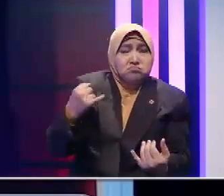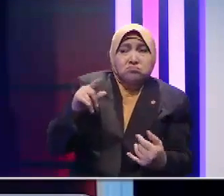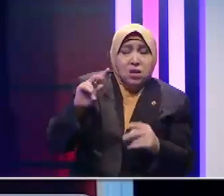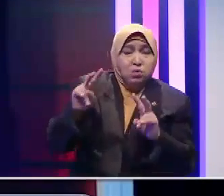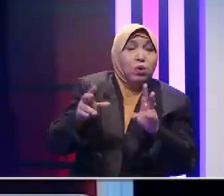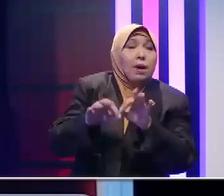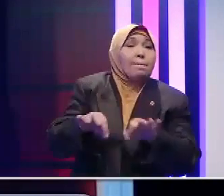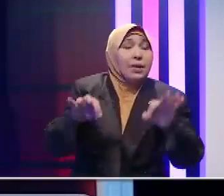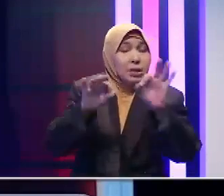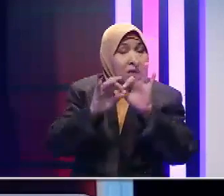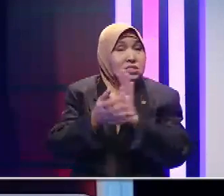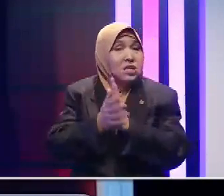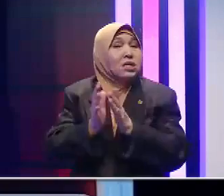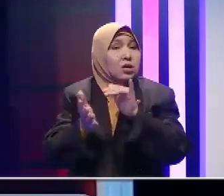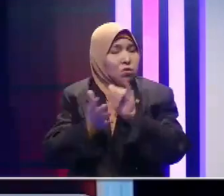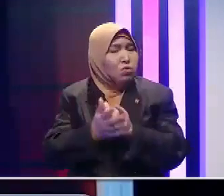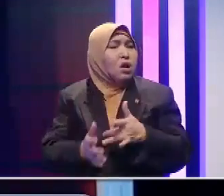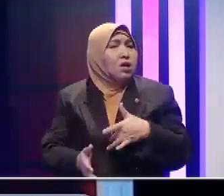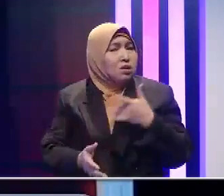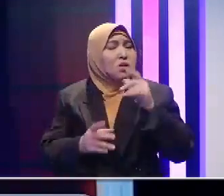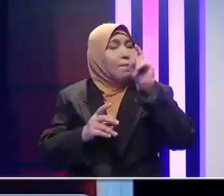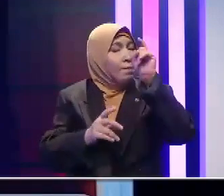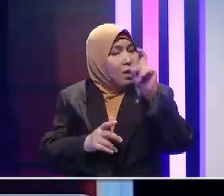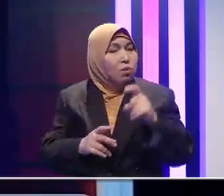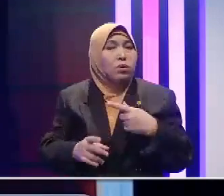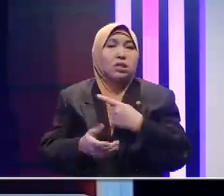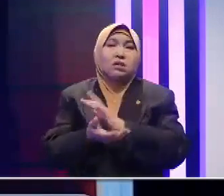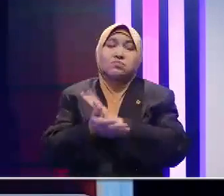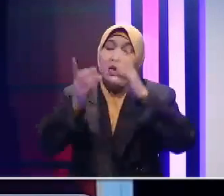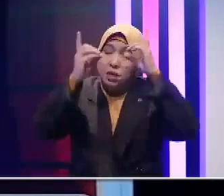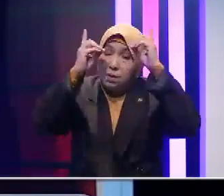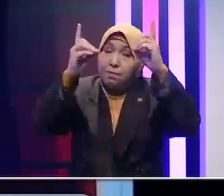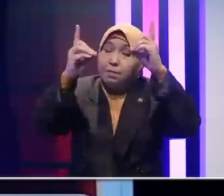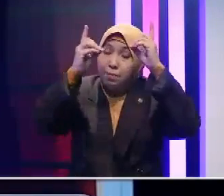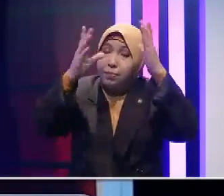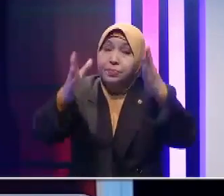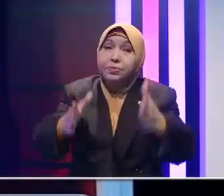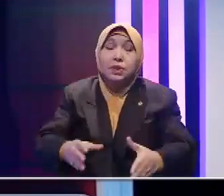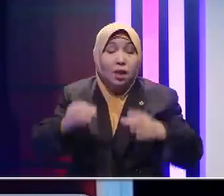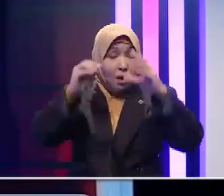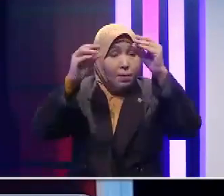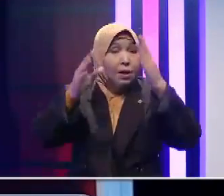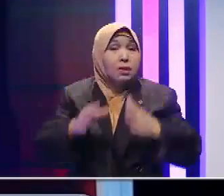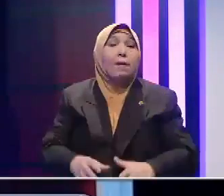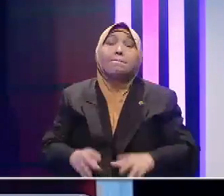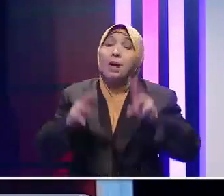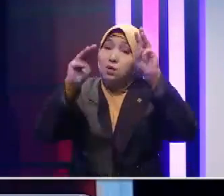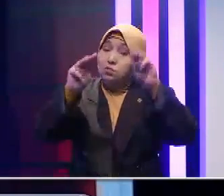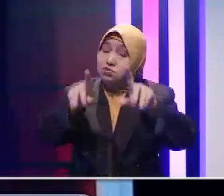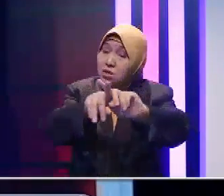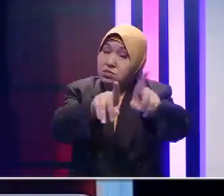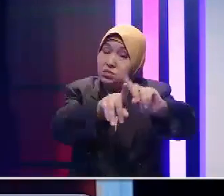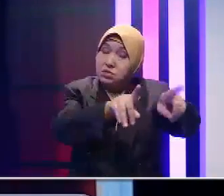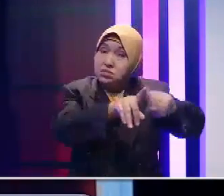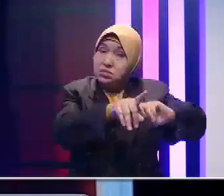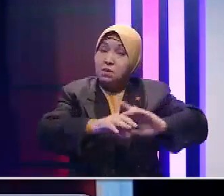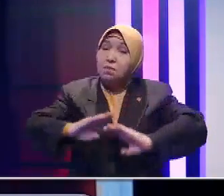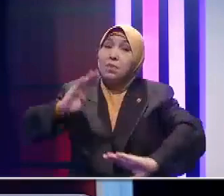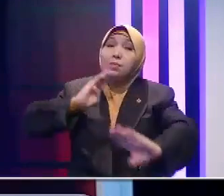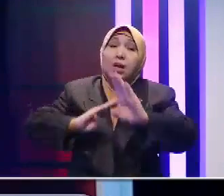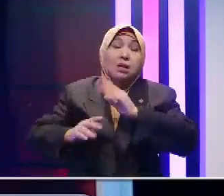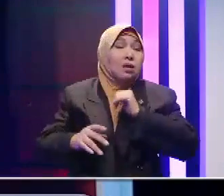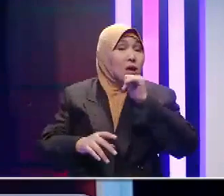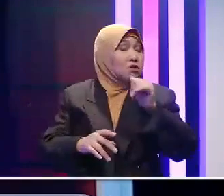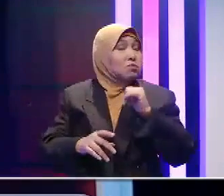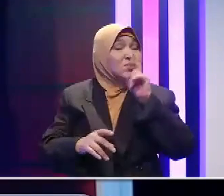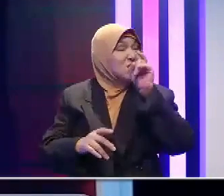penting. Itu yang saya rasa perlu kita sebagai pendidik ini, kita kena faham manusia ni berbagai-bagai ragam dan tak semestinya semua orang